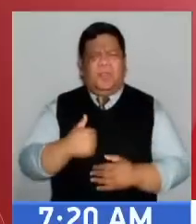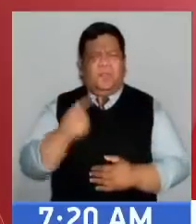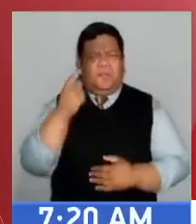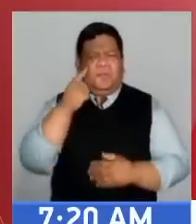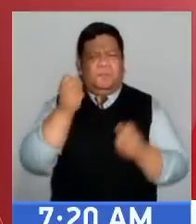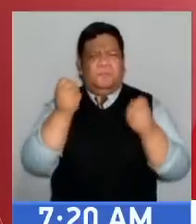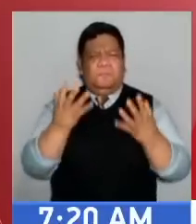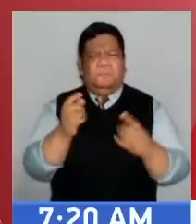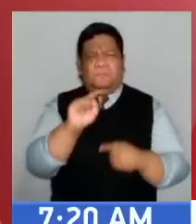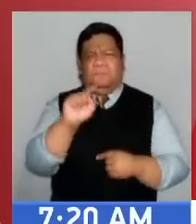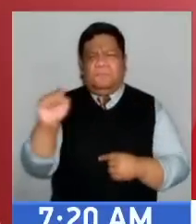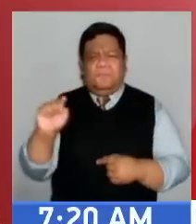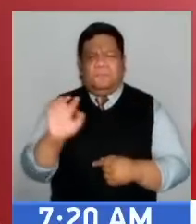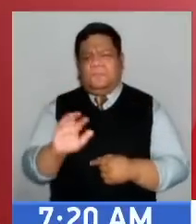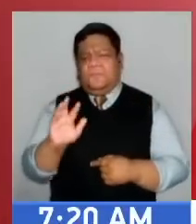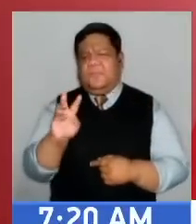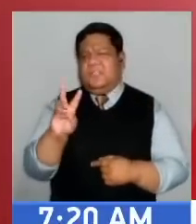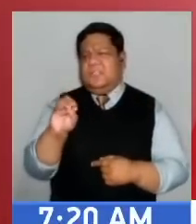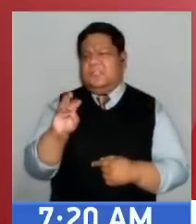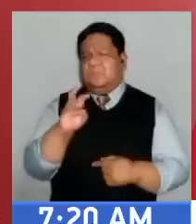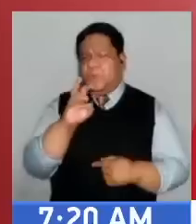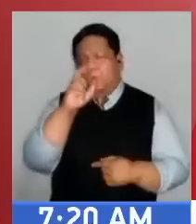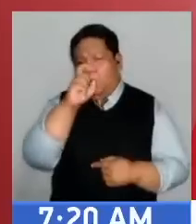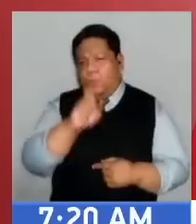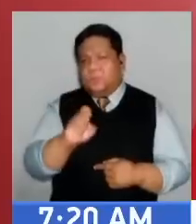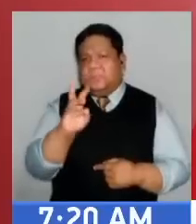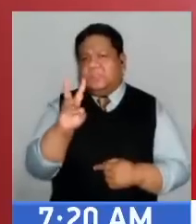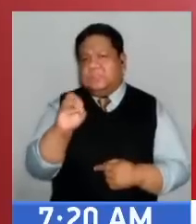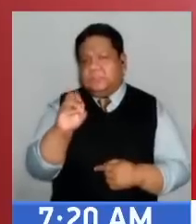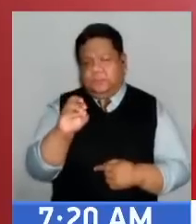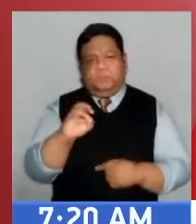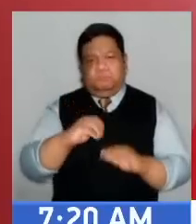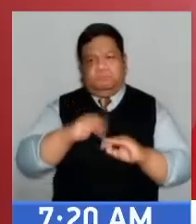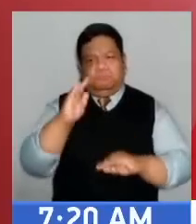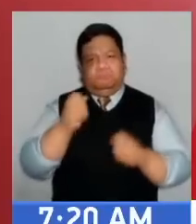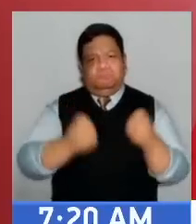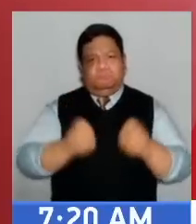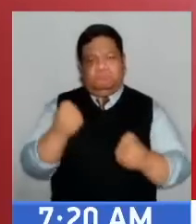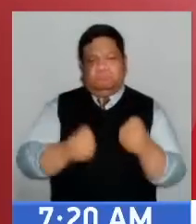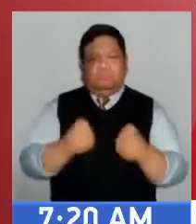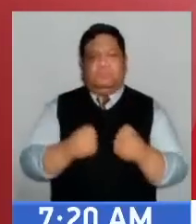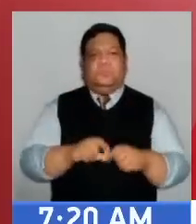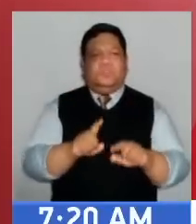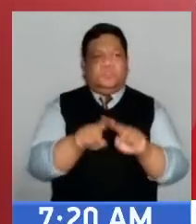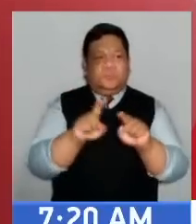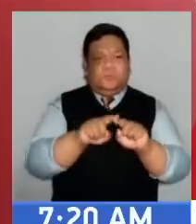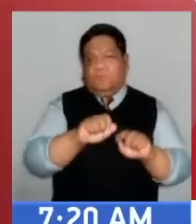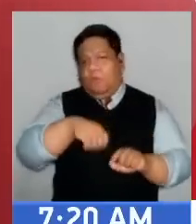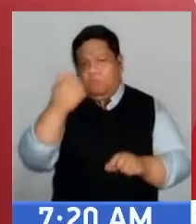sa ngayon. Even hindi lang ho sa PUJ, Ivan, ano, kahit sa ibang mode, nakapag-drive po sila.